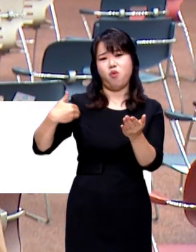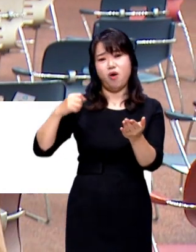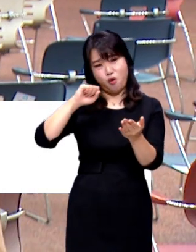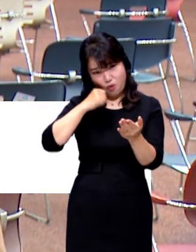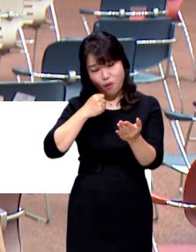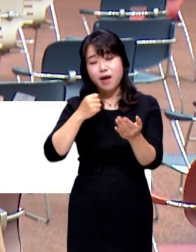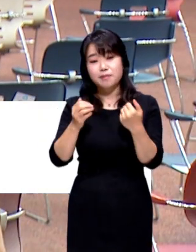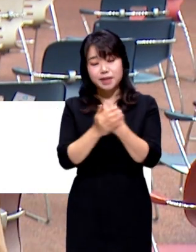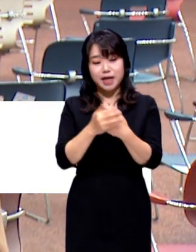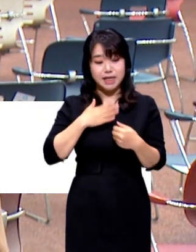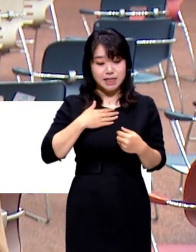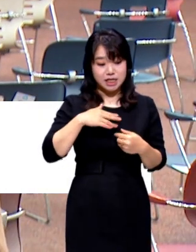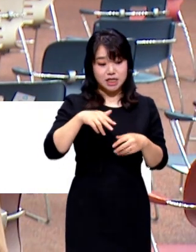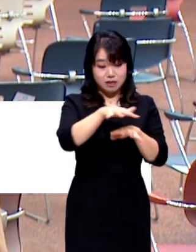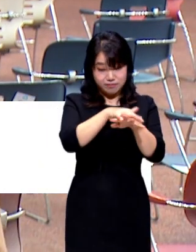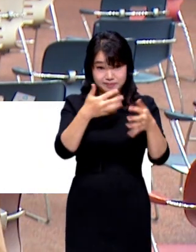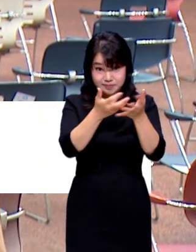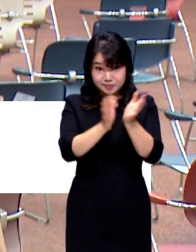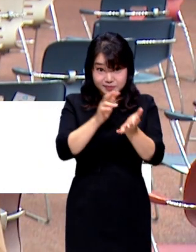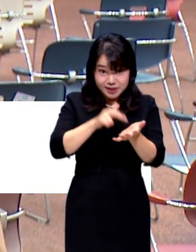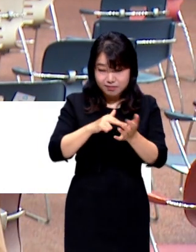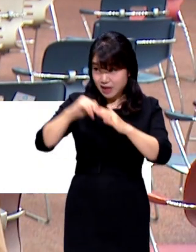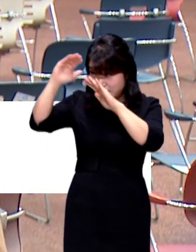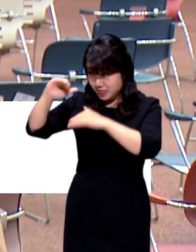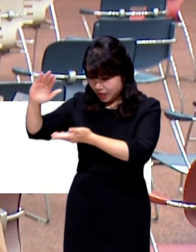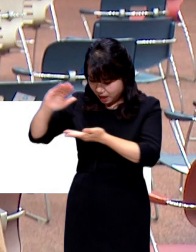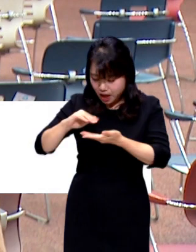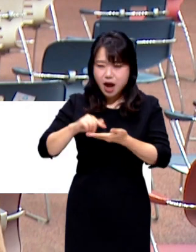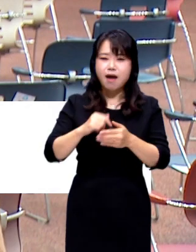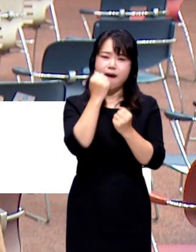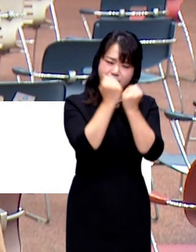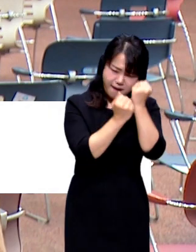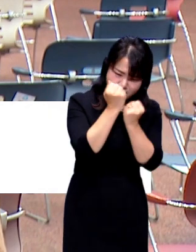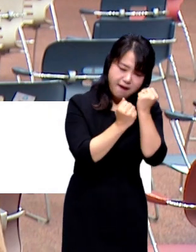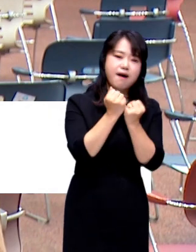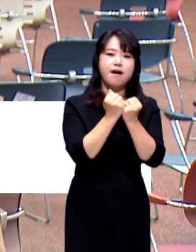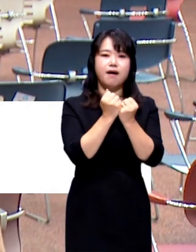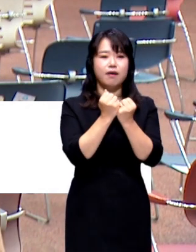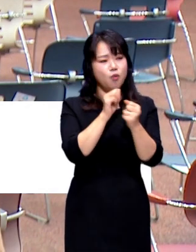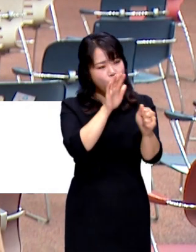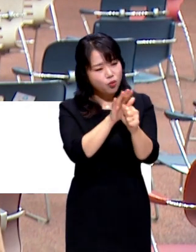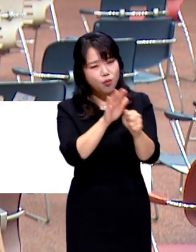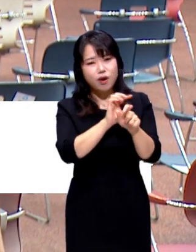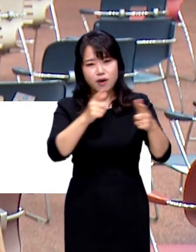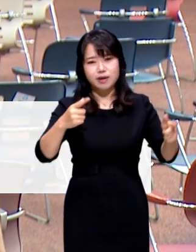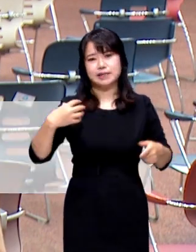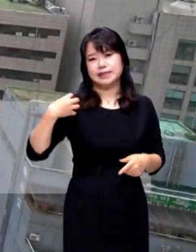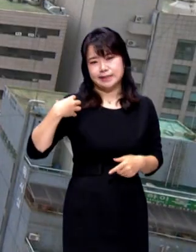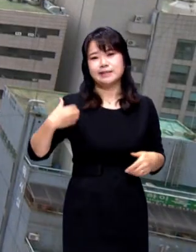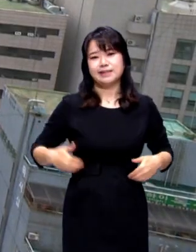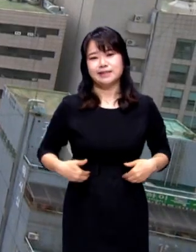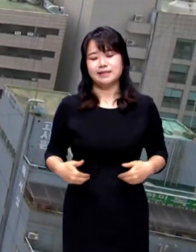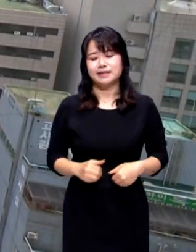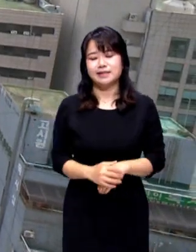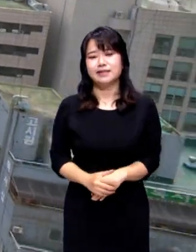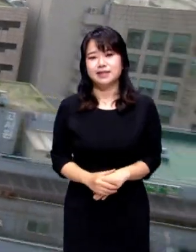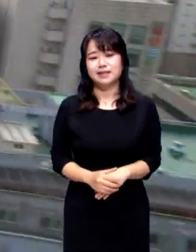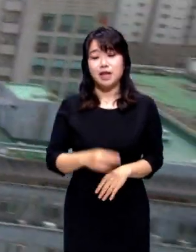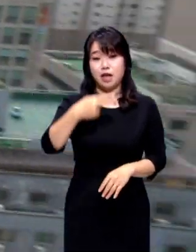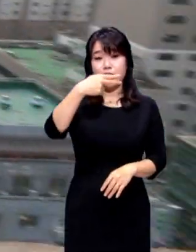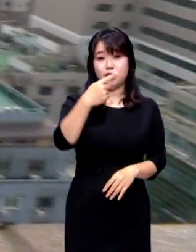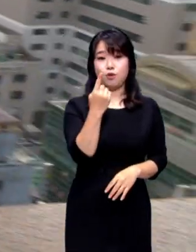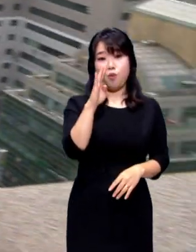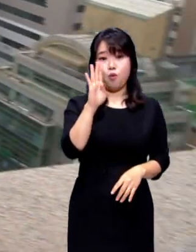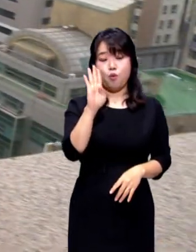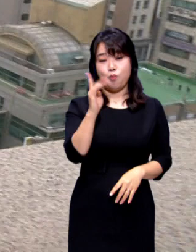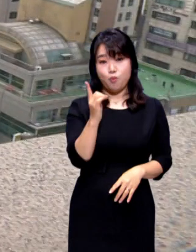아까 이제 연합회에서 그런 부분을 충분히 해줄 역할이 있을 거라고 생각이 듭니다. 도봉 지역